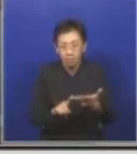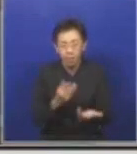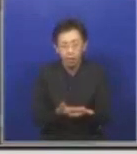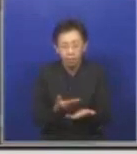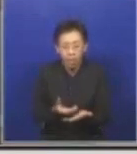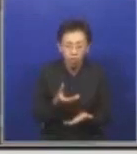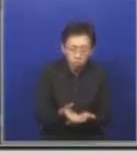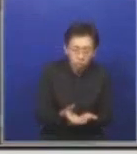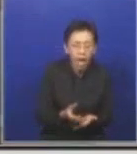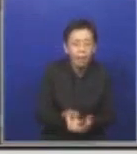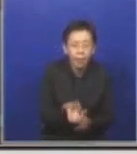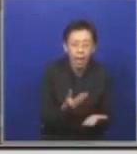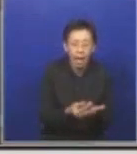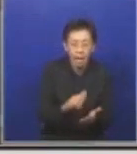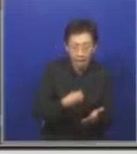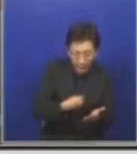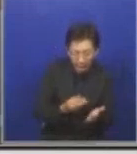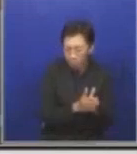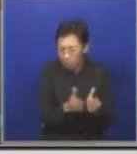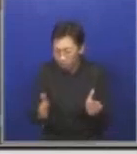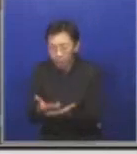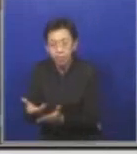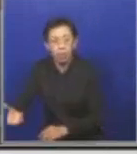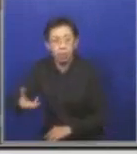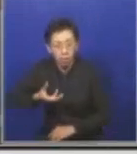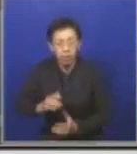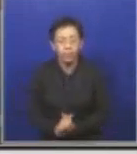เมื่อลงทุนได้ระยะสั้นระยะยาว 4ได้ผลตอบแทนมากกว่าเงินฝาก